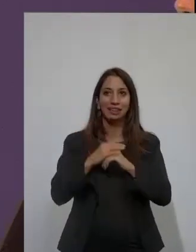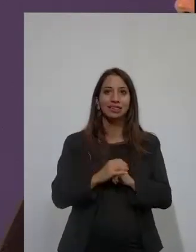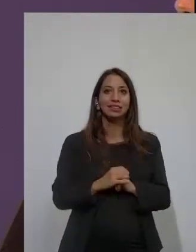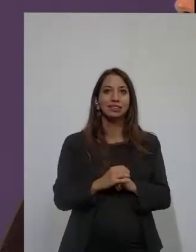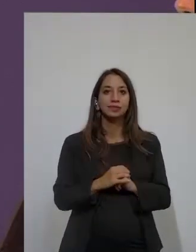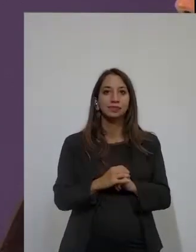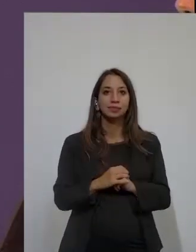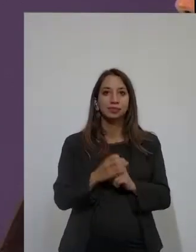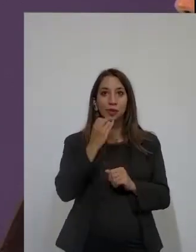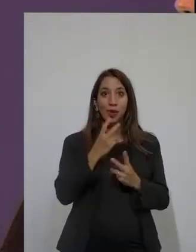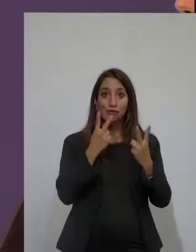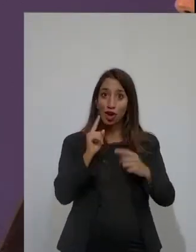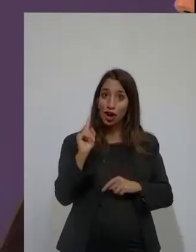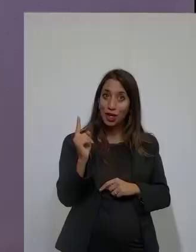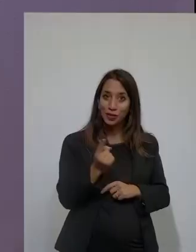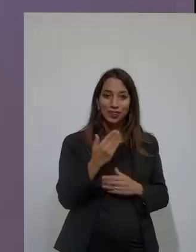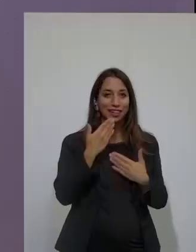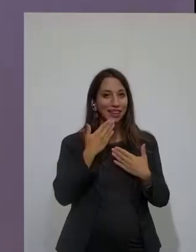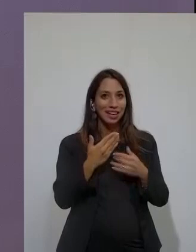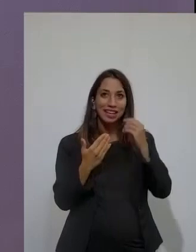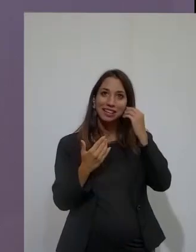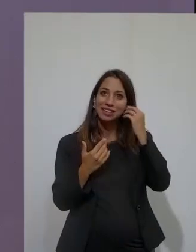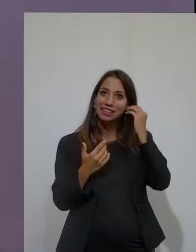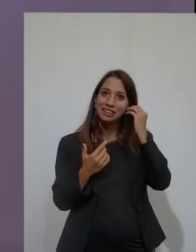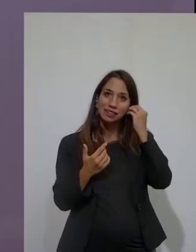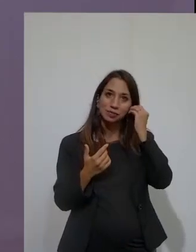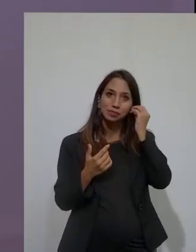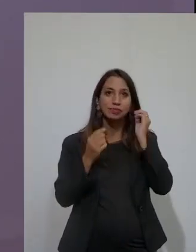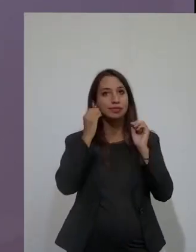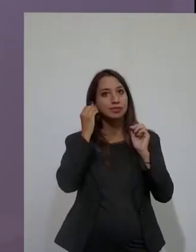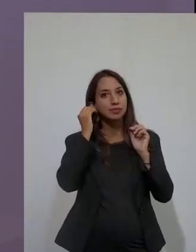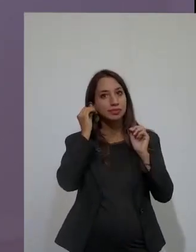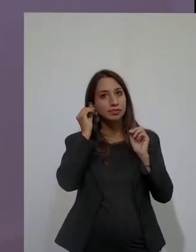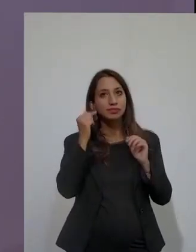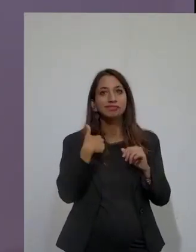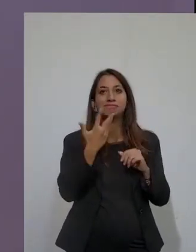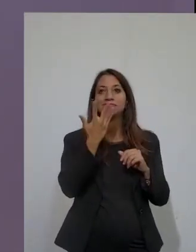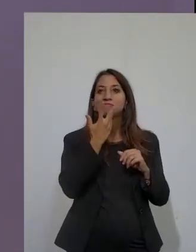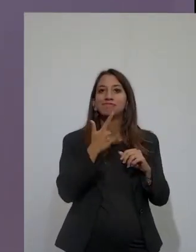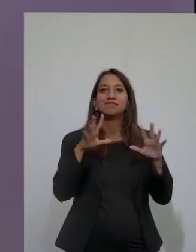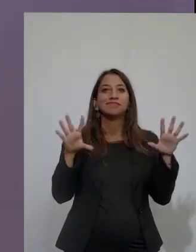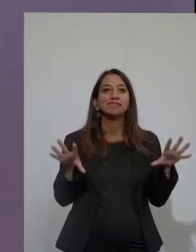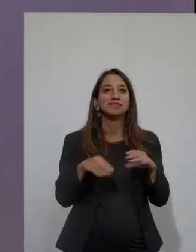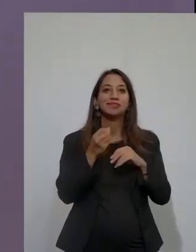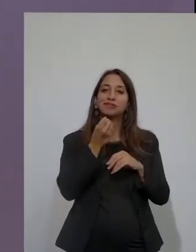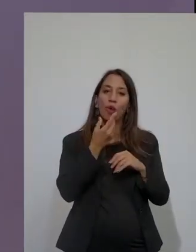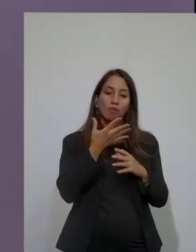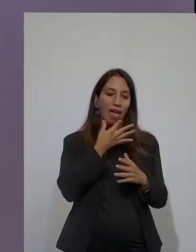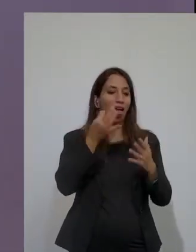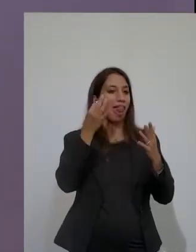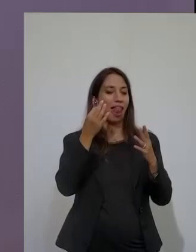Buongiorno a tutti, grazie. Allora, io vorrei iniziare con una buona notizia.